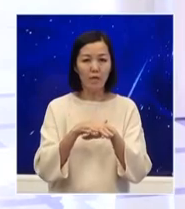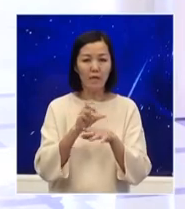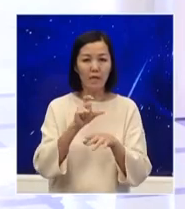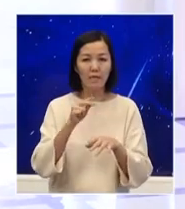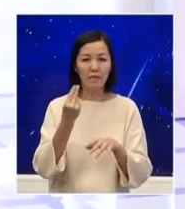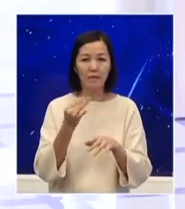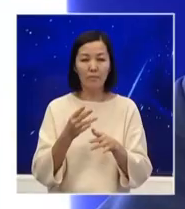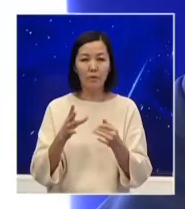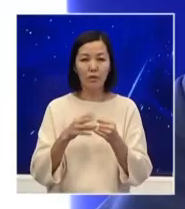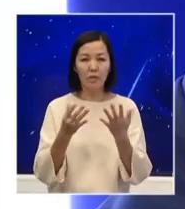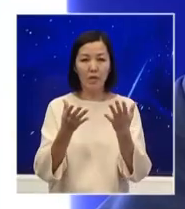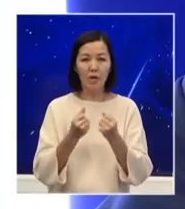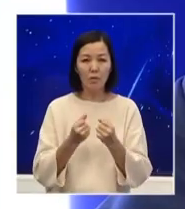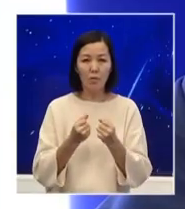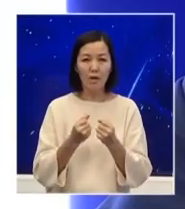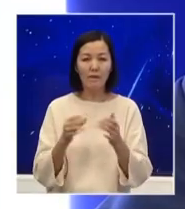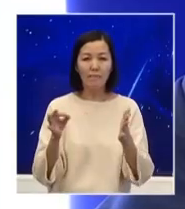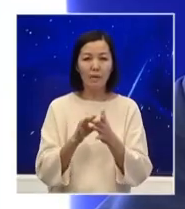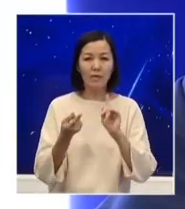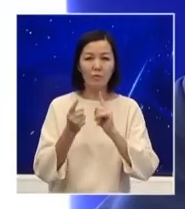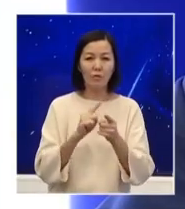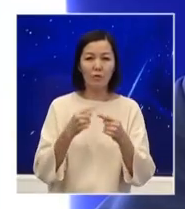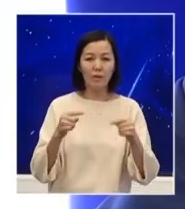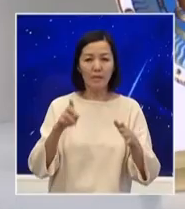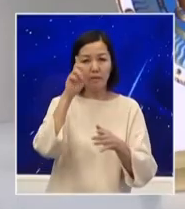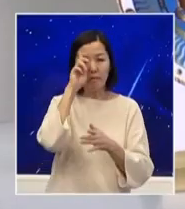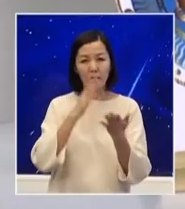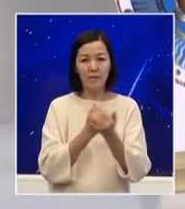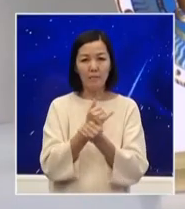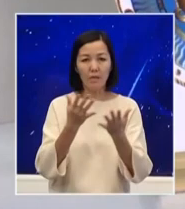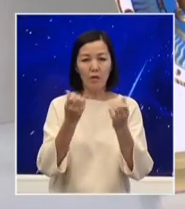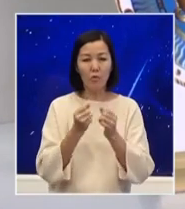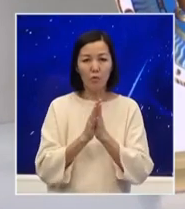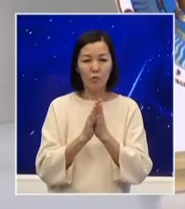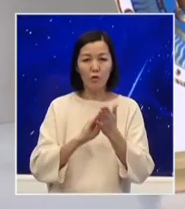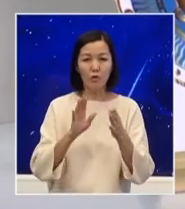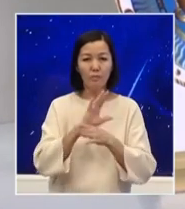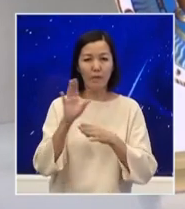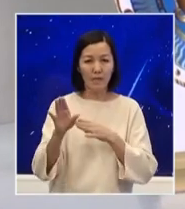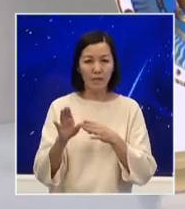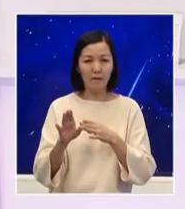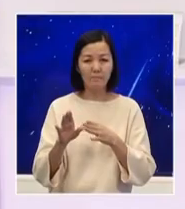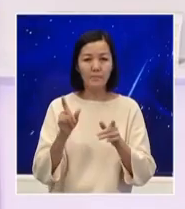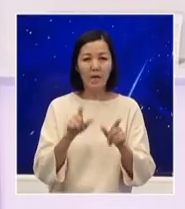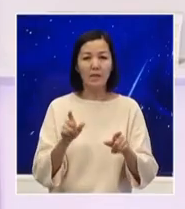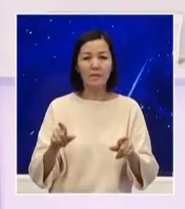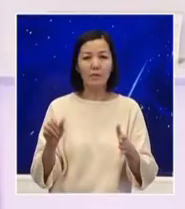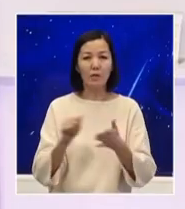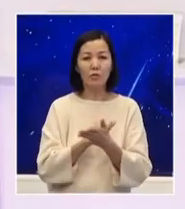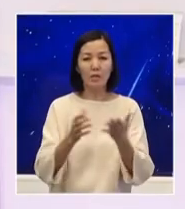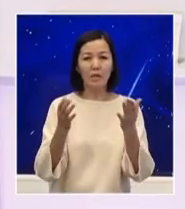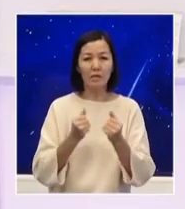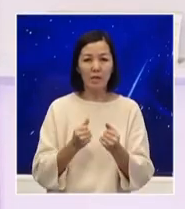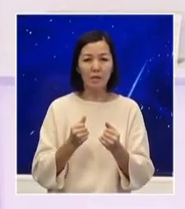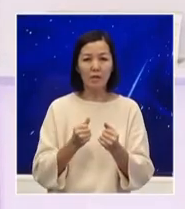жер телімін алуға, нысаналы мақсатын өзгертуге және тағы да басқа мемлекеттік қызметті алуға өтініш береді. Бұл тұрғыда азамат құжаттарын